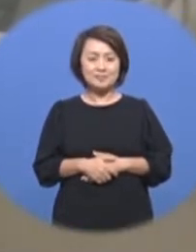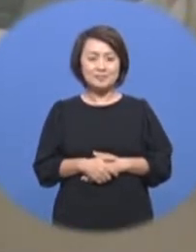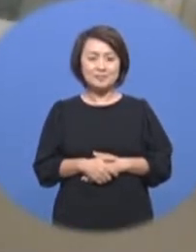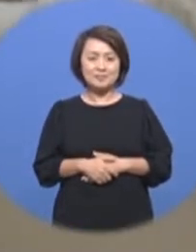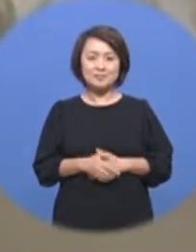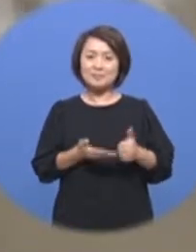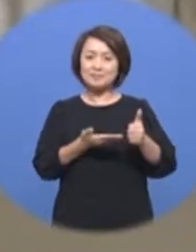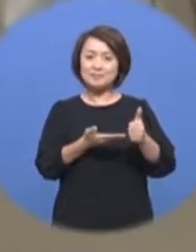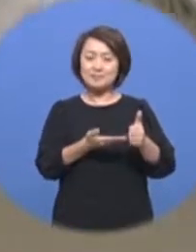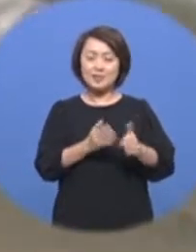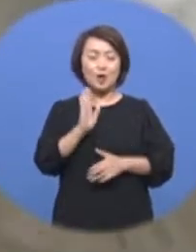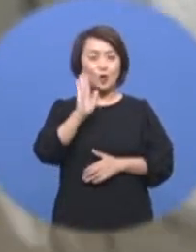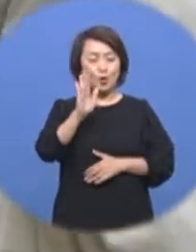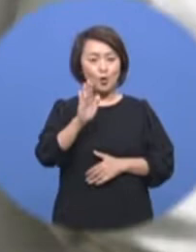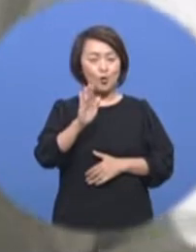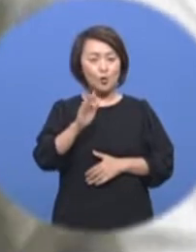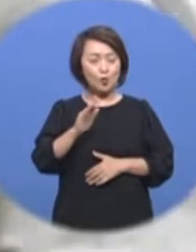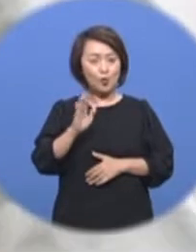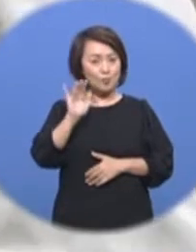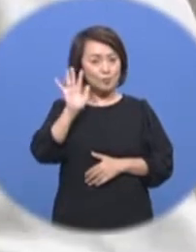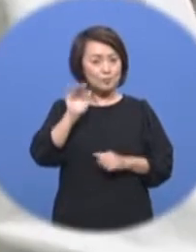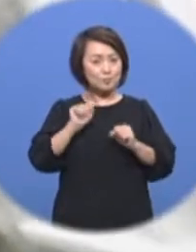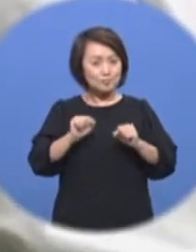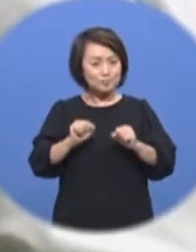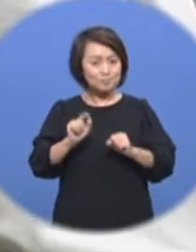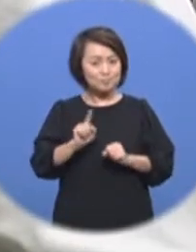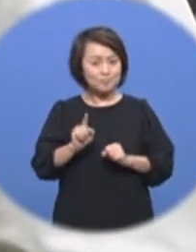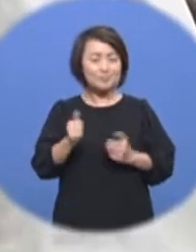西畑さんに今後の抱負を聞きました。